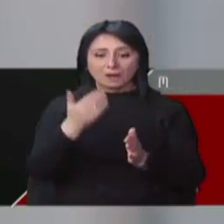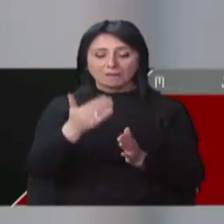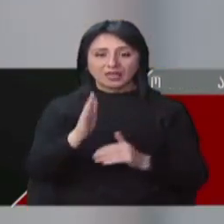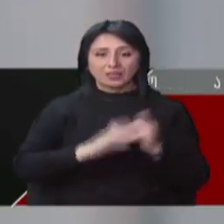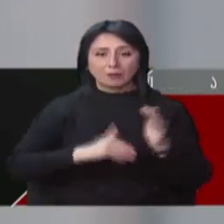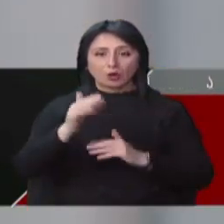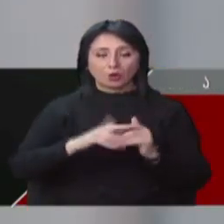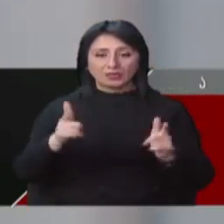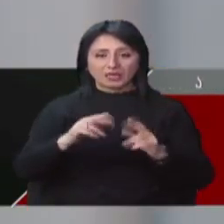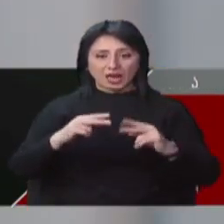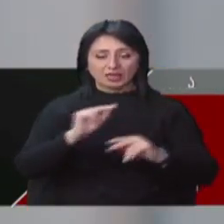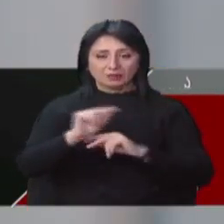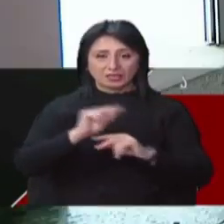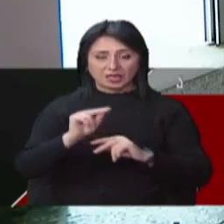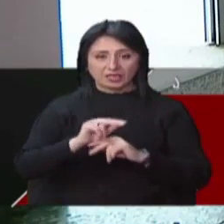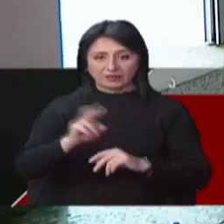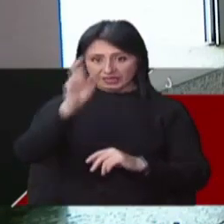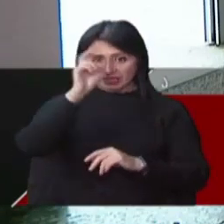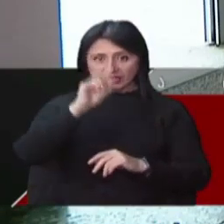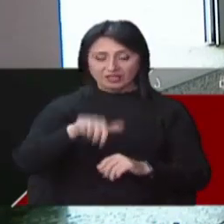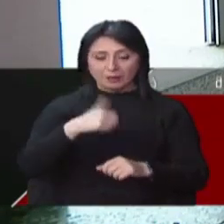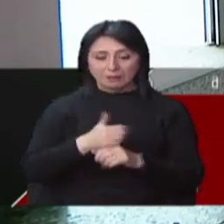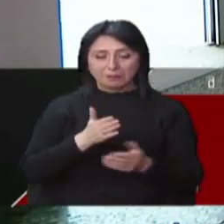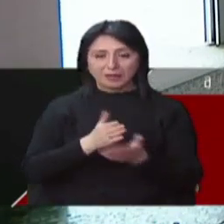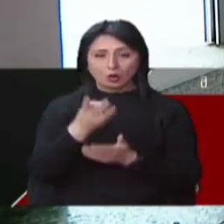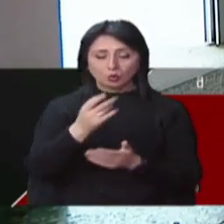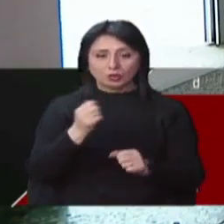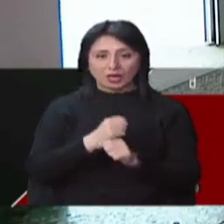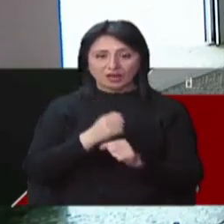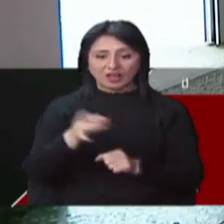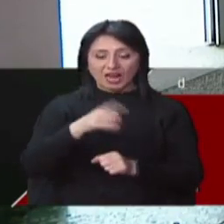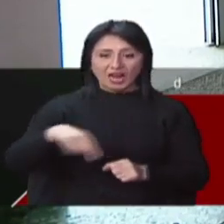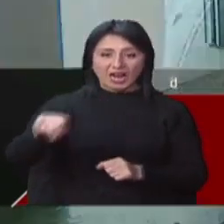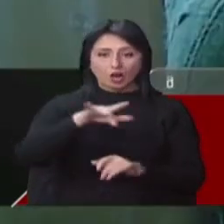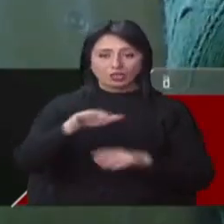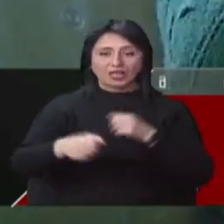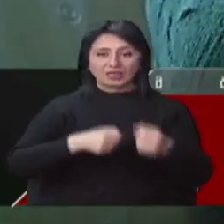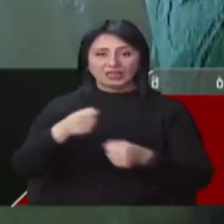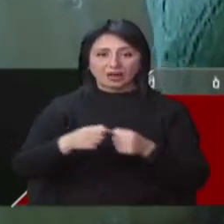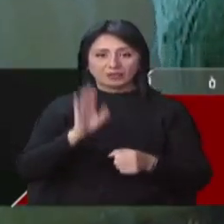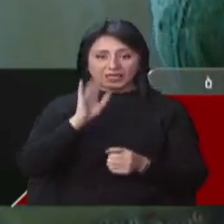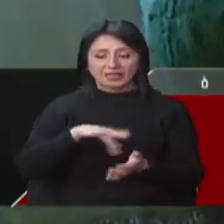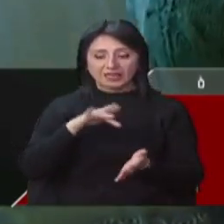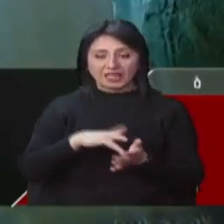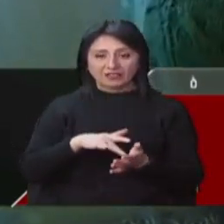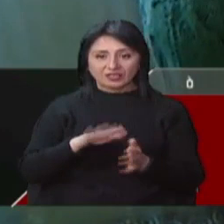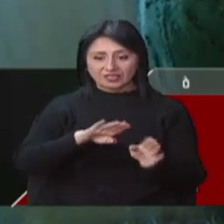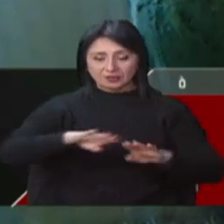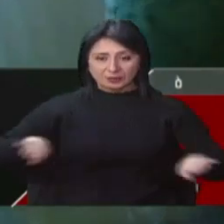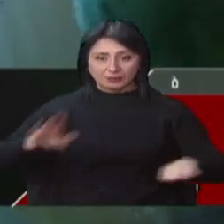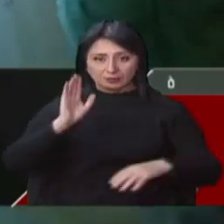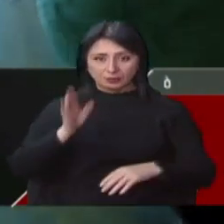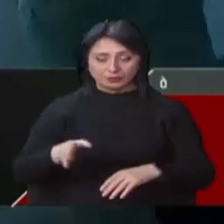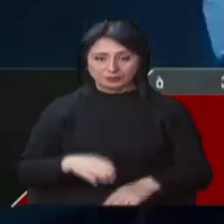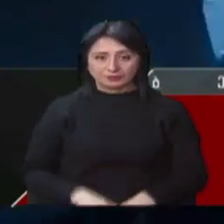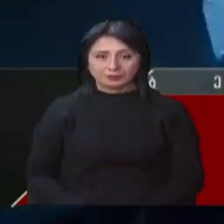მათი პროფესიული გადამზადება. ასევე სახელმწიფომ პრიორიტეტად უნდა აქციოს რეგიონებში დასაქმება, რაც დედაქალაქის განტვირთვას